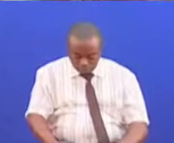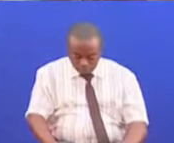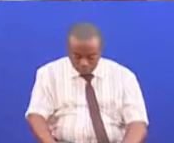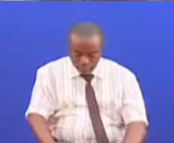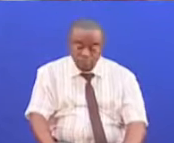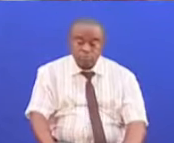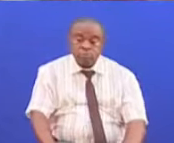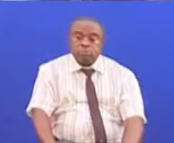Kama k